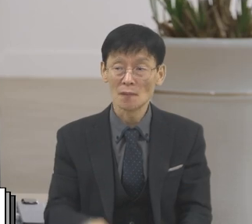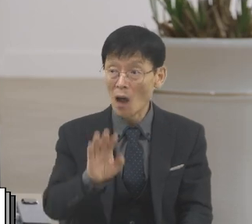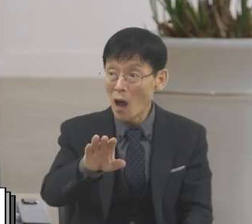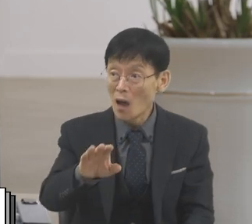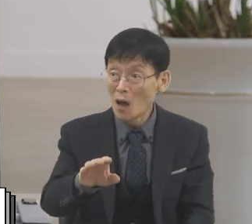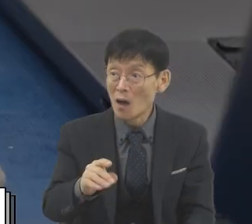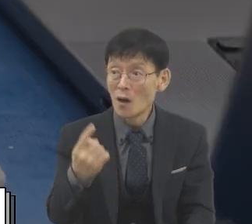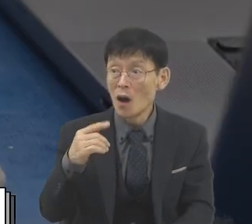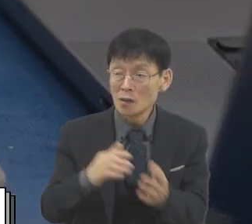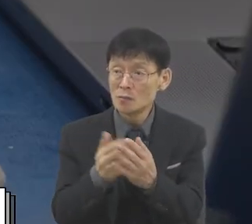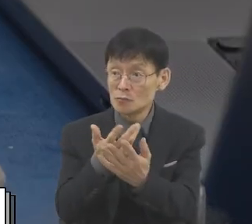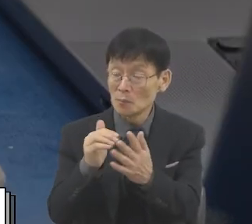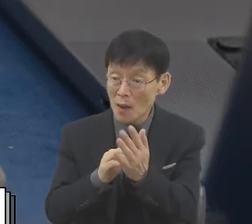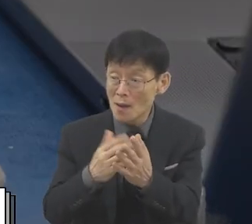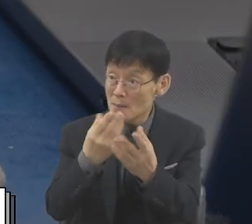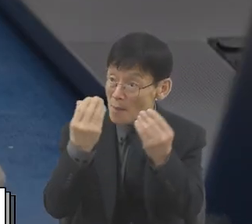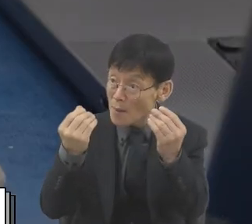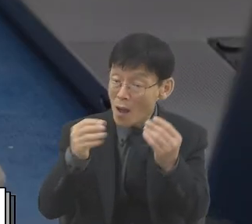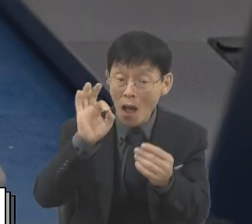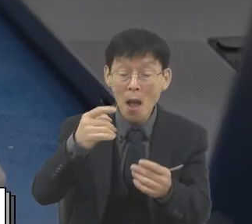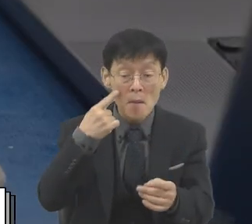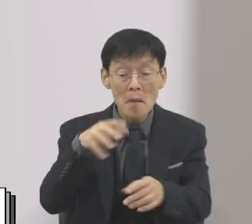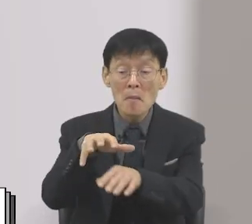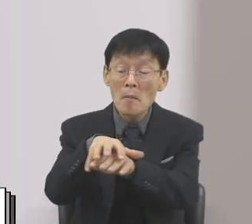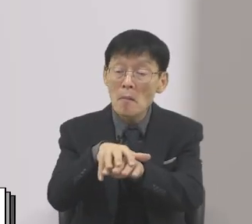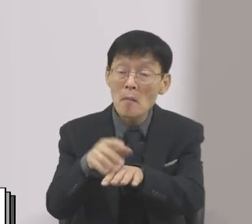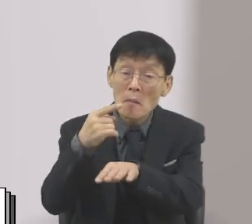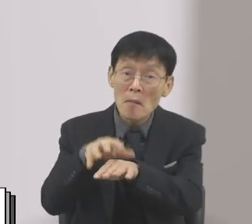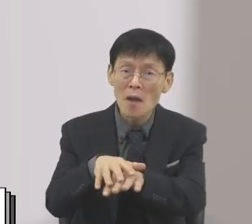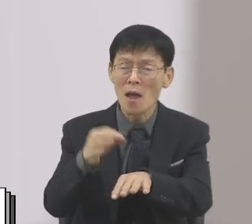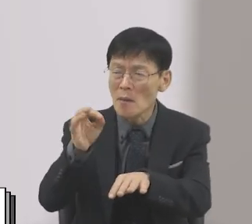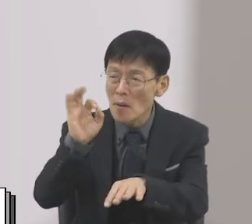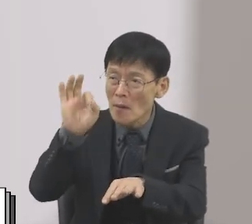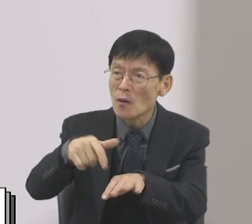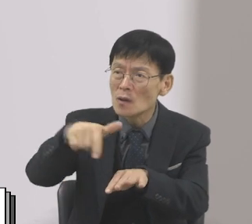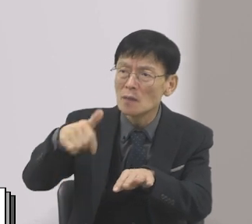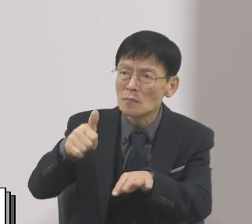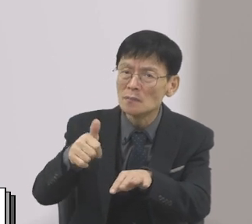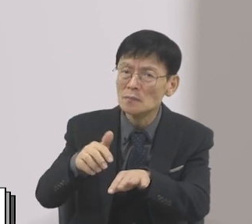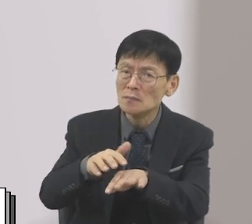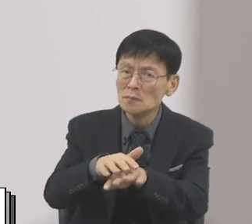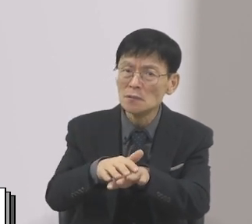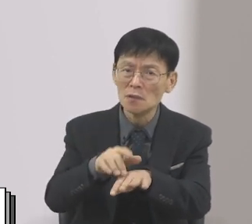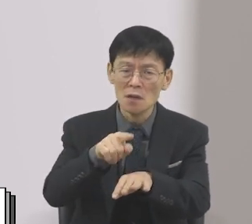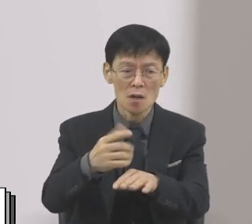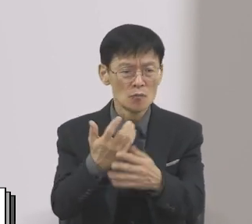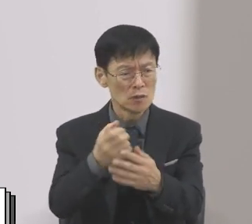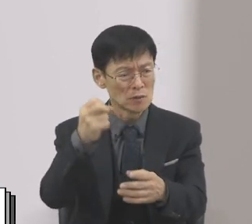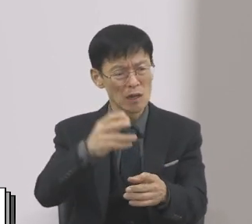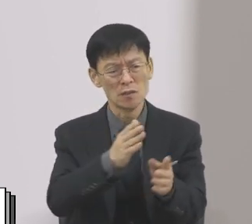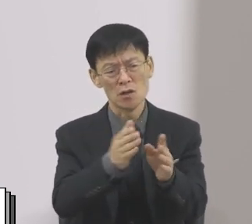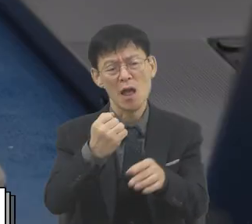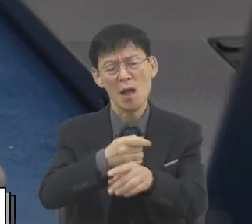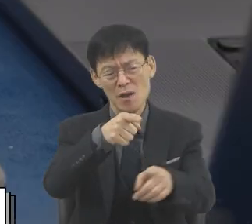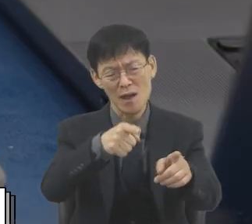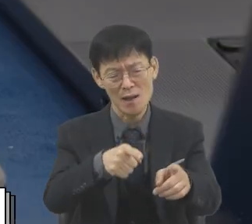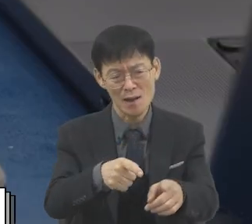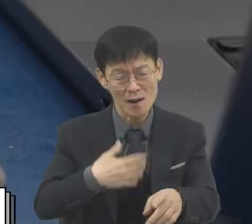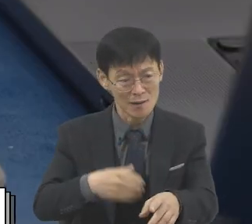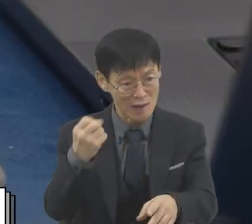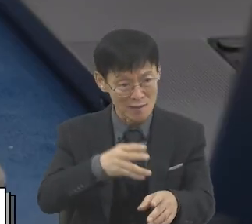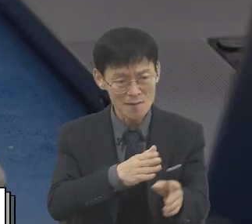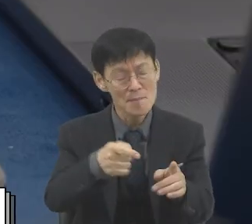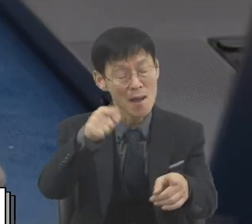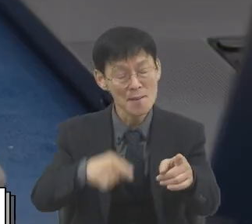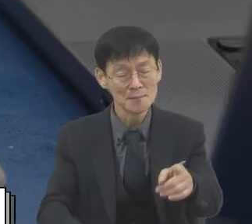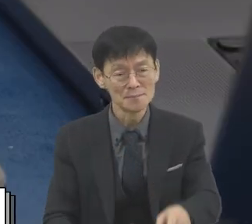성훈 씨, 어디까지 문서 정리됐는지 한번 볼까요? 네, 과장님. 이 문서들은 한번 다시 정리해야